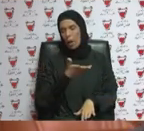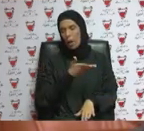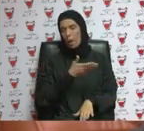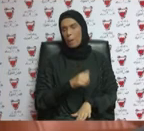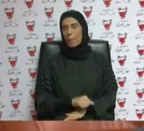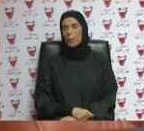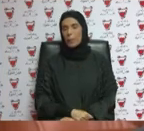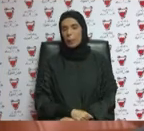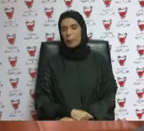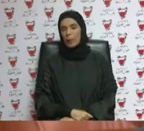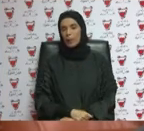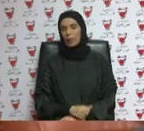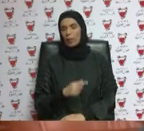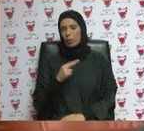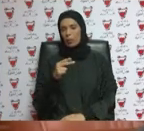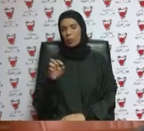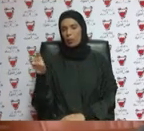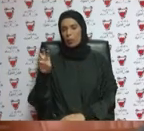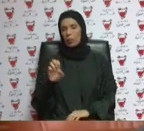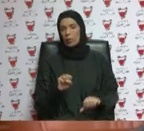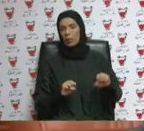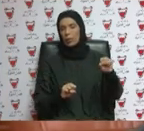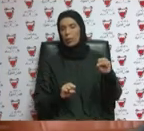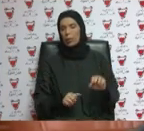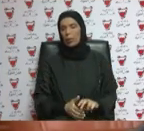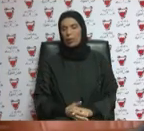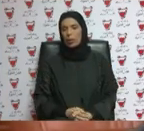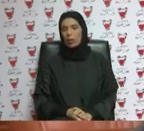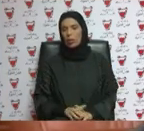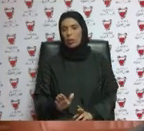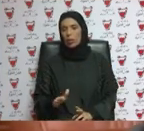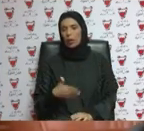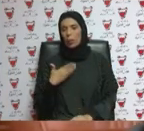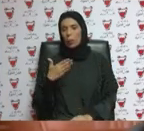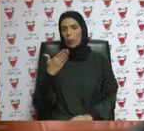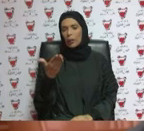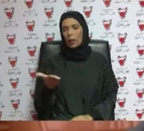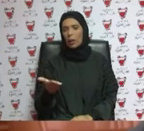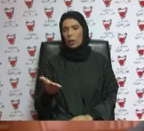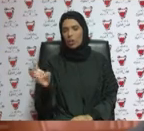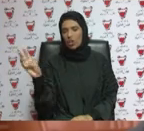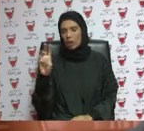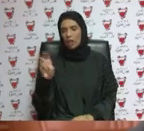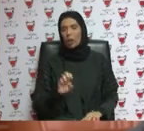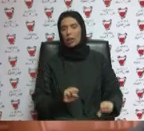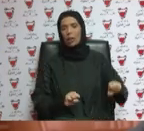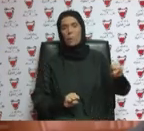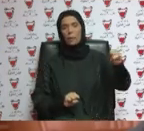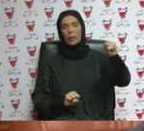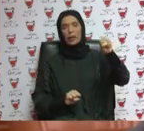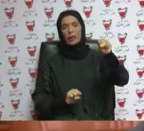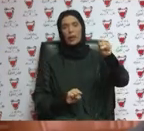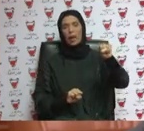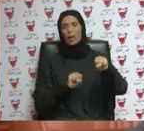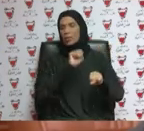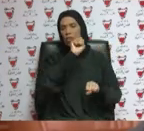ولما احنا نتكلم عن تمكين، انا يهمني في الحقيقه اسمع الاخ وزير الماليه ما هي مبادرات تمكين. سأل الاخوان ايضا عن هذا